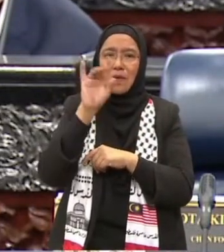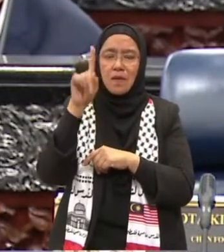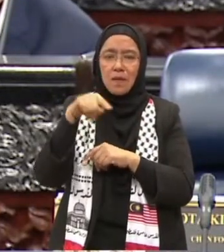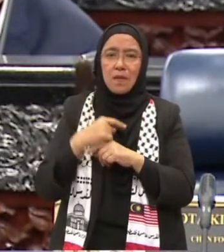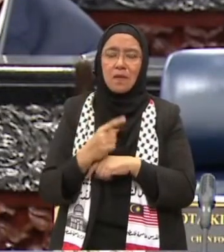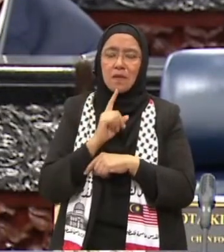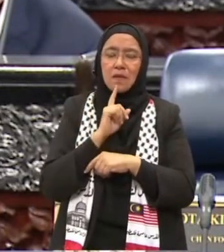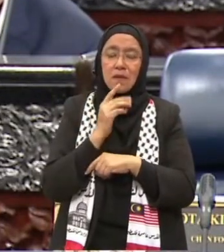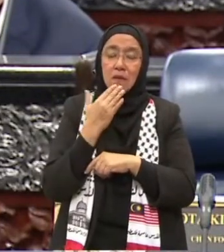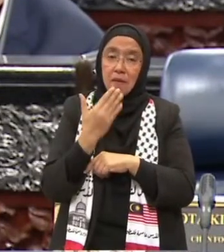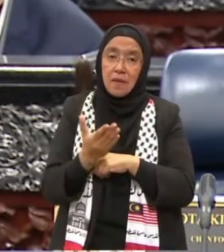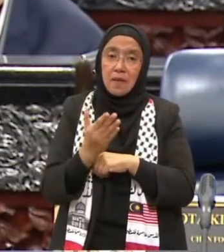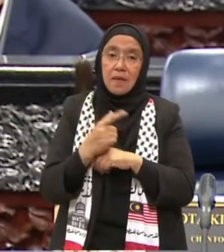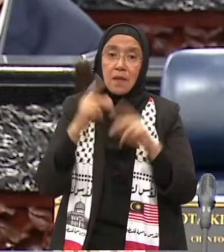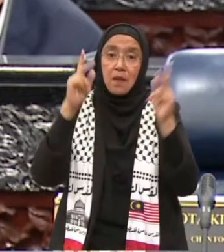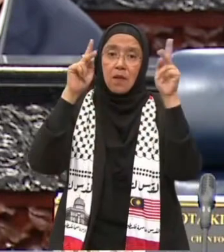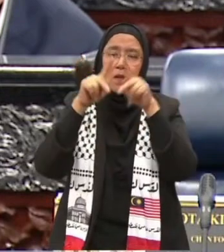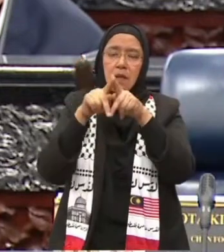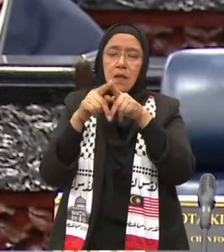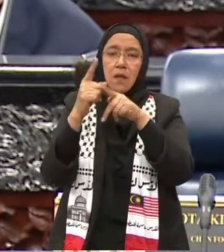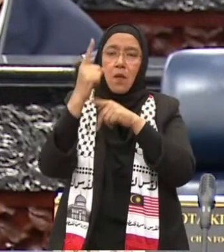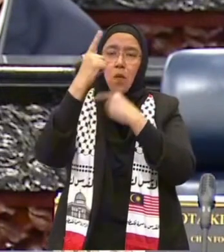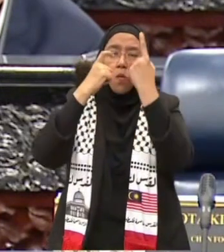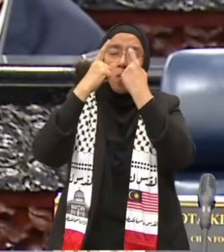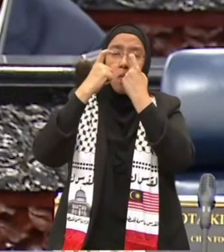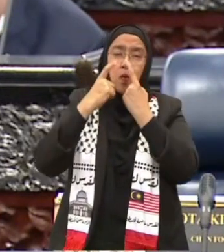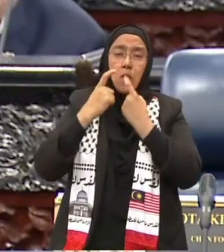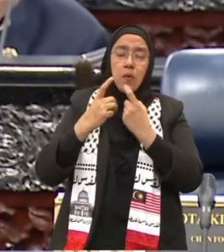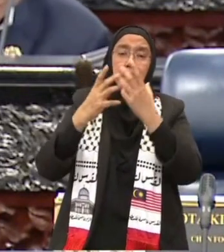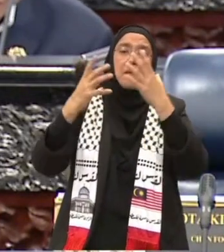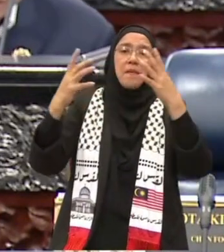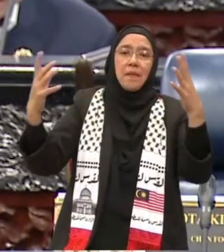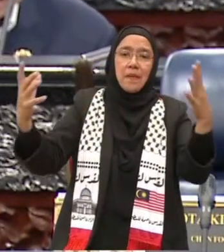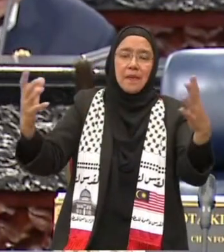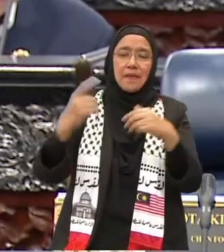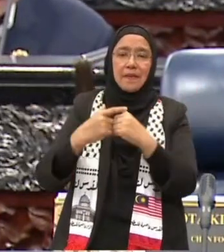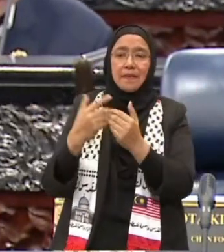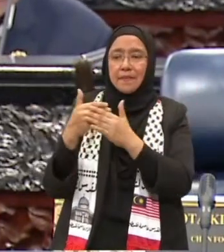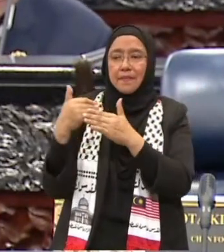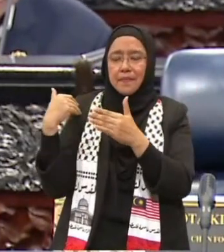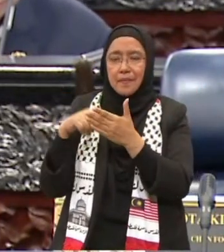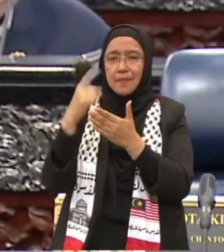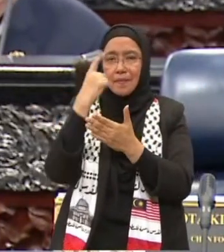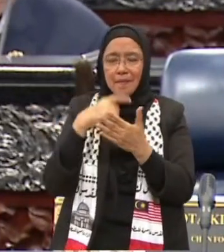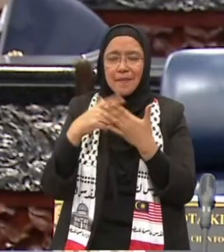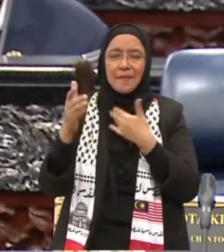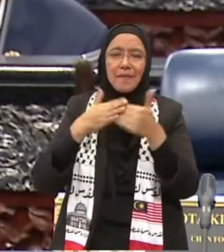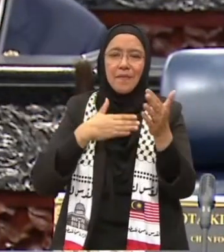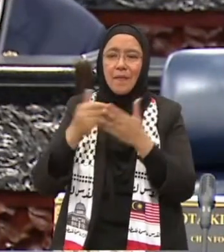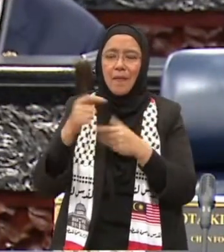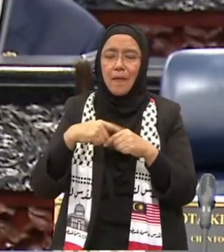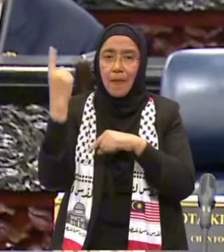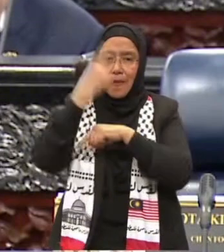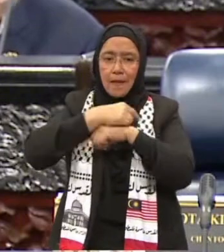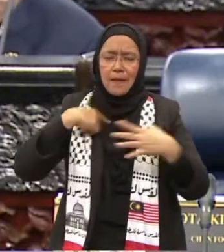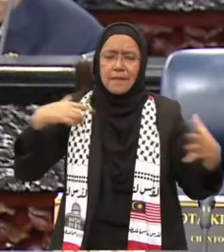sebab ini adalah untuk pencerahan dengan bakal pembeli rumah di luar sana. Jadi sebagai contoh dalam